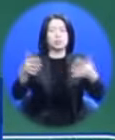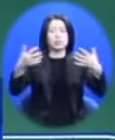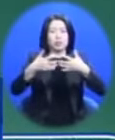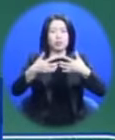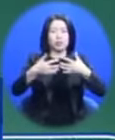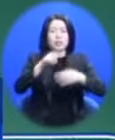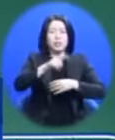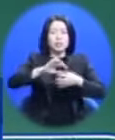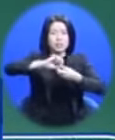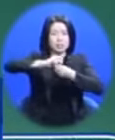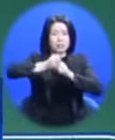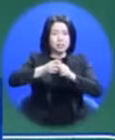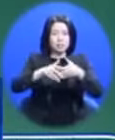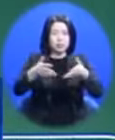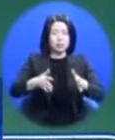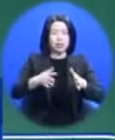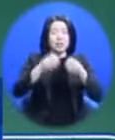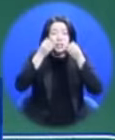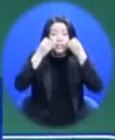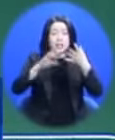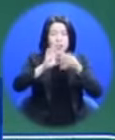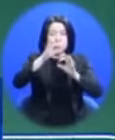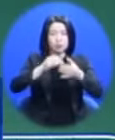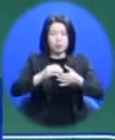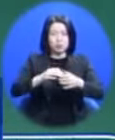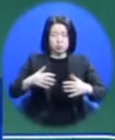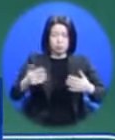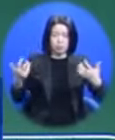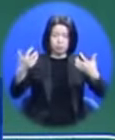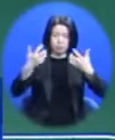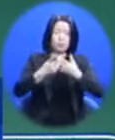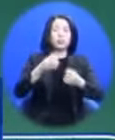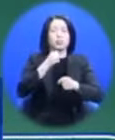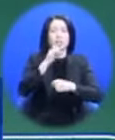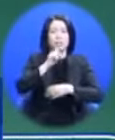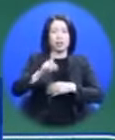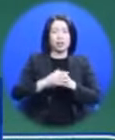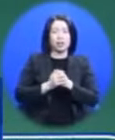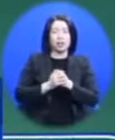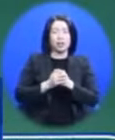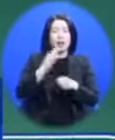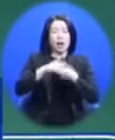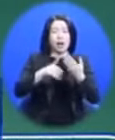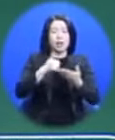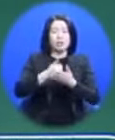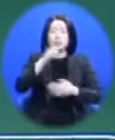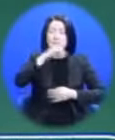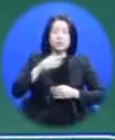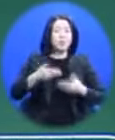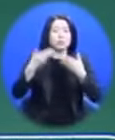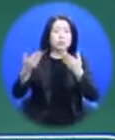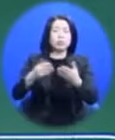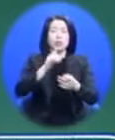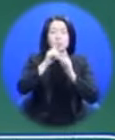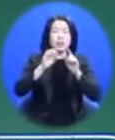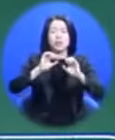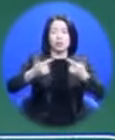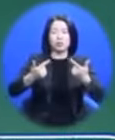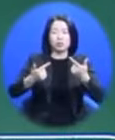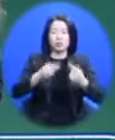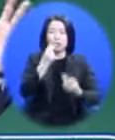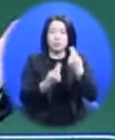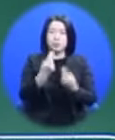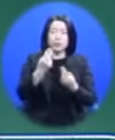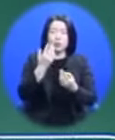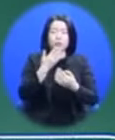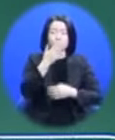새 포도즙이 넘치리라. 하나님께서는 그냥 바치라고만 하지 아니하시고 그것과 비교할 수 없는